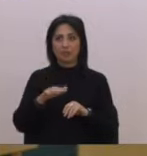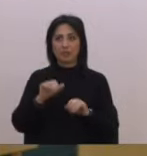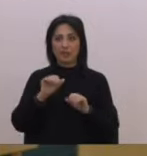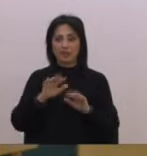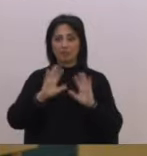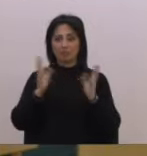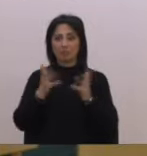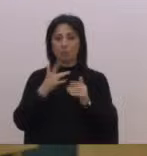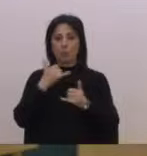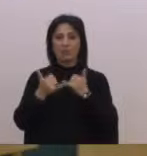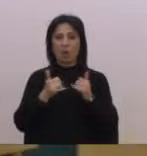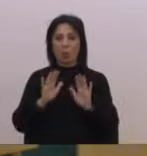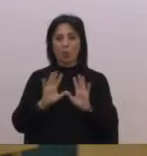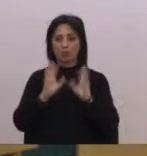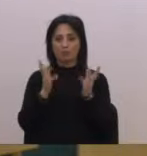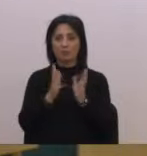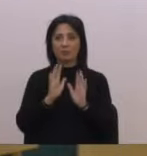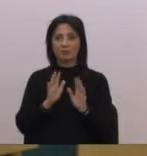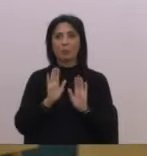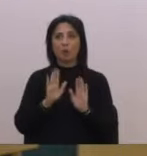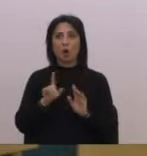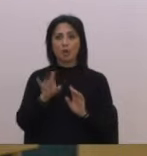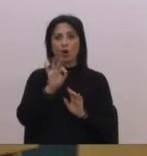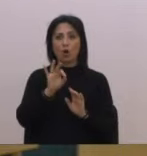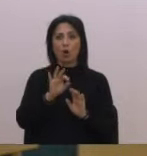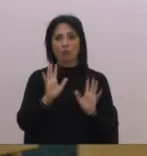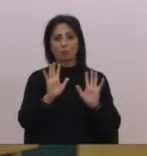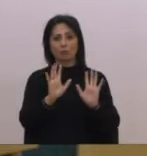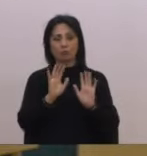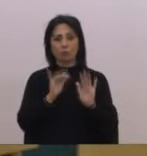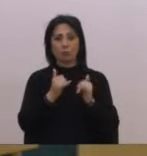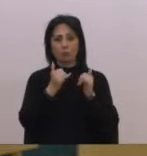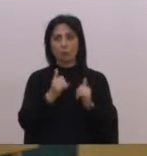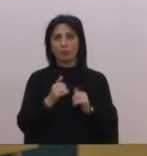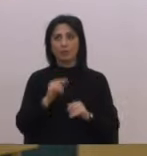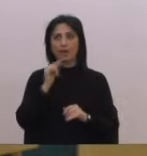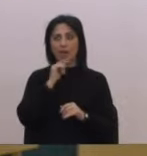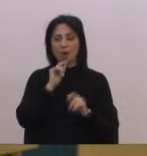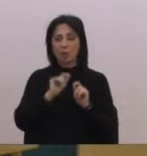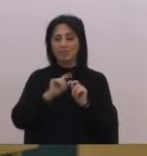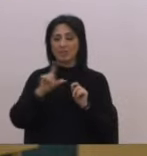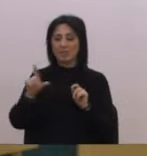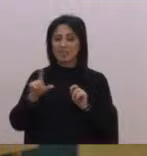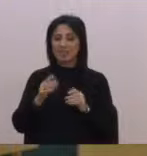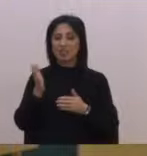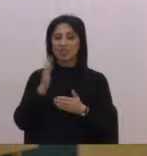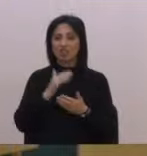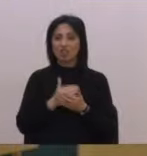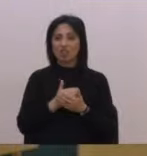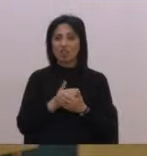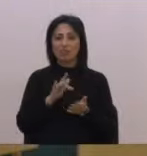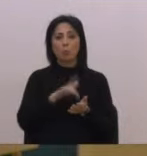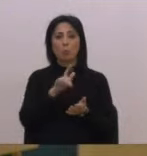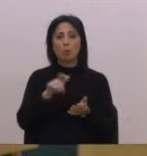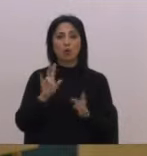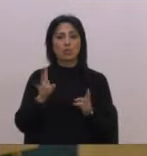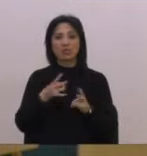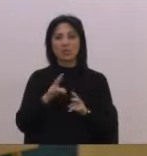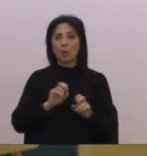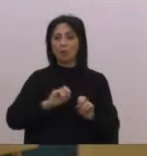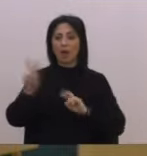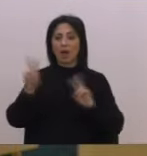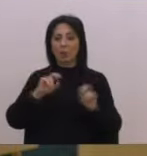მის მომსახურე პერსონალს. Და მხოლოდ მასზე არ უნდა აისახებოდეს. ეკონომიკური ზრდის შედეგად მოსახლეობა არ უნდა